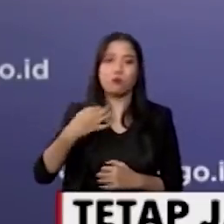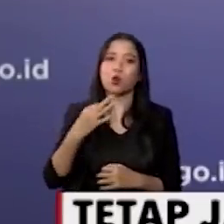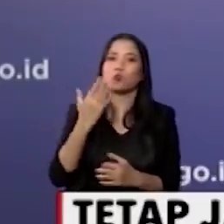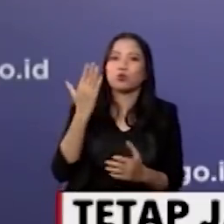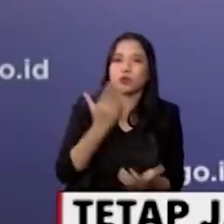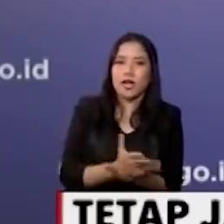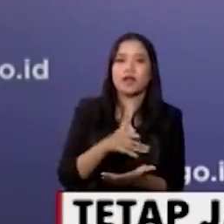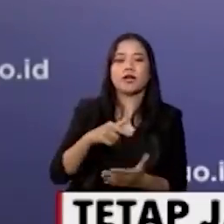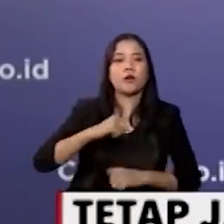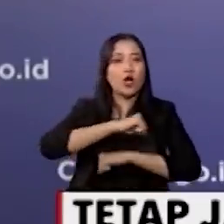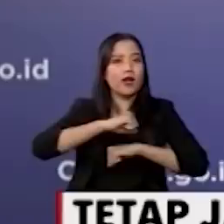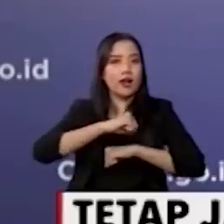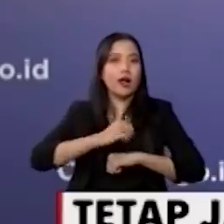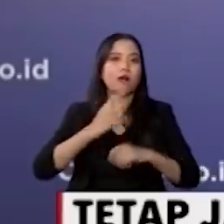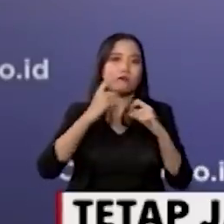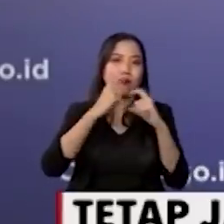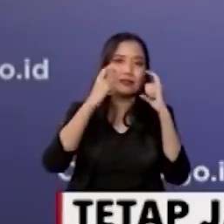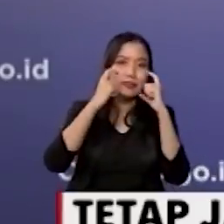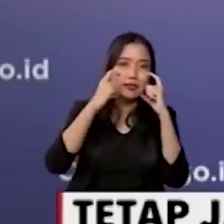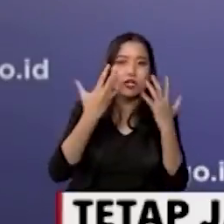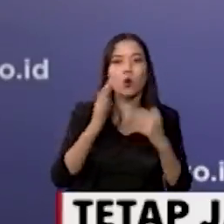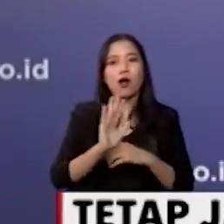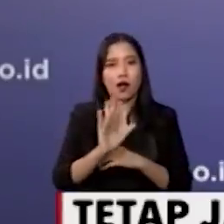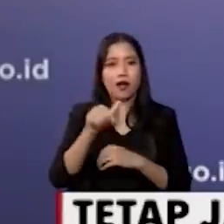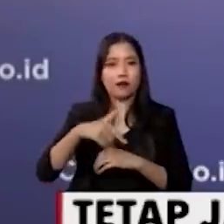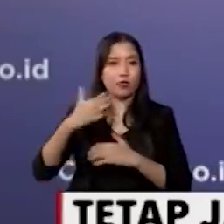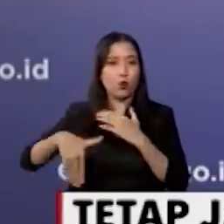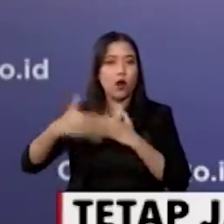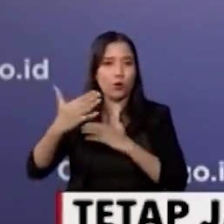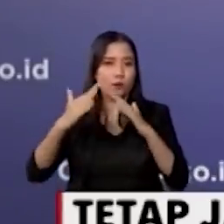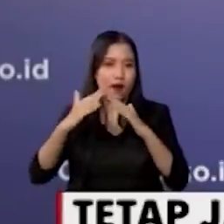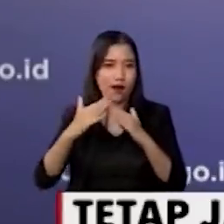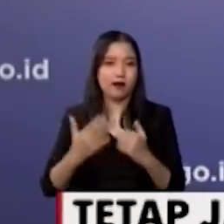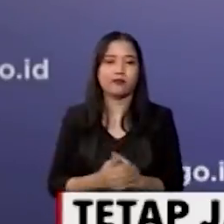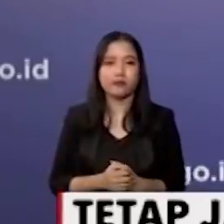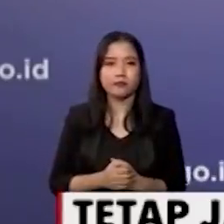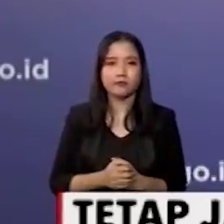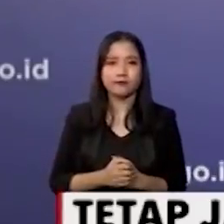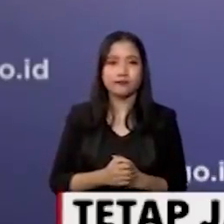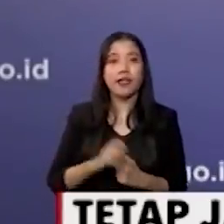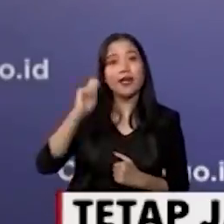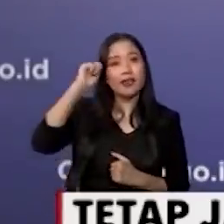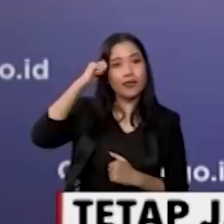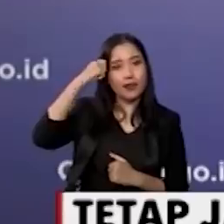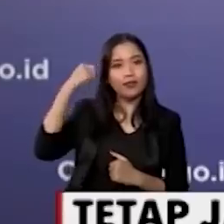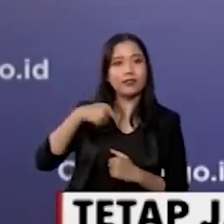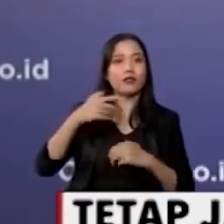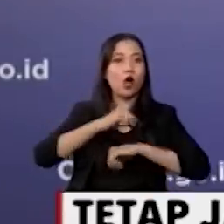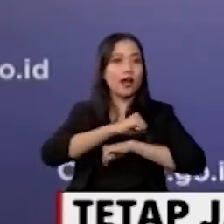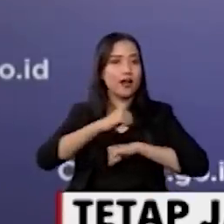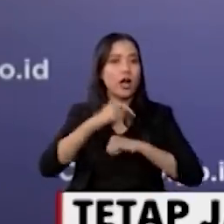memutuskan untuk berolahraga, menggunakan masker atau tidak ketika berada di luar rumah. Ingat kembali tujuan